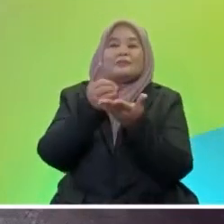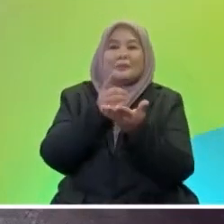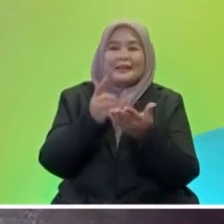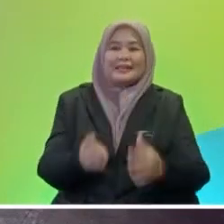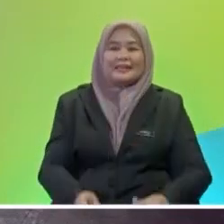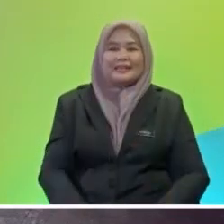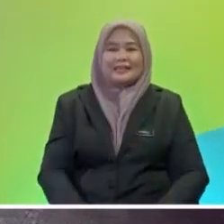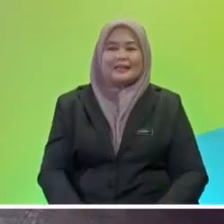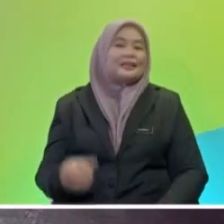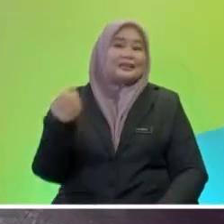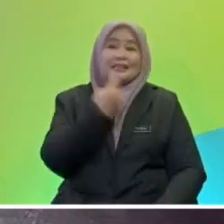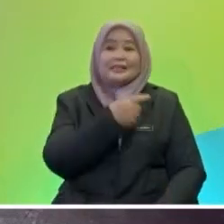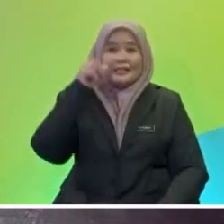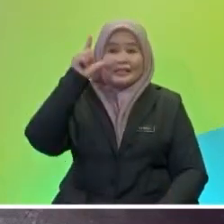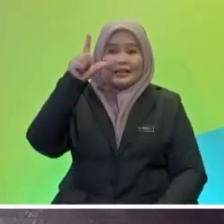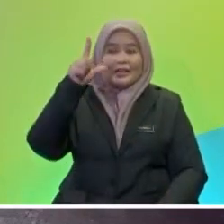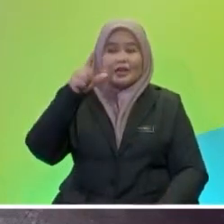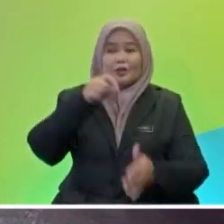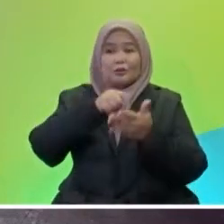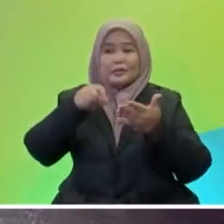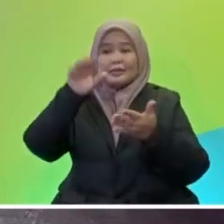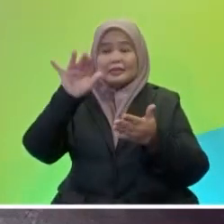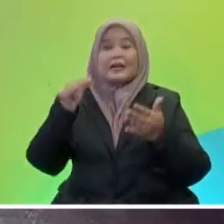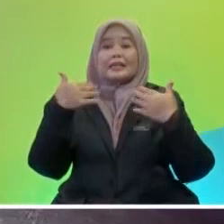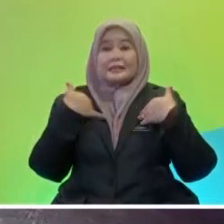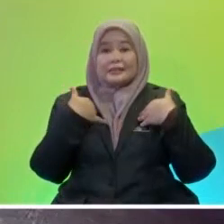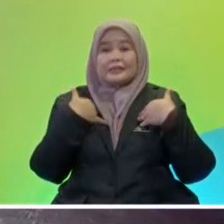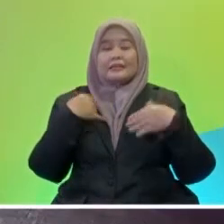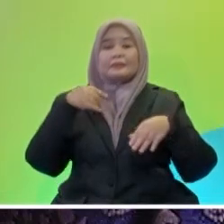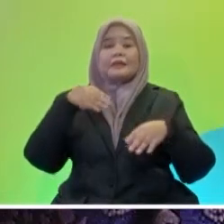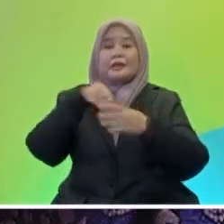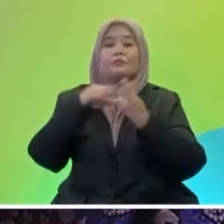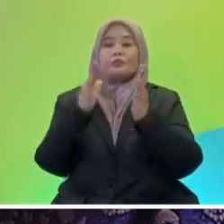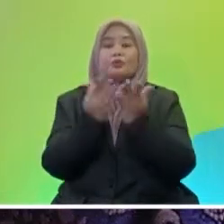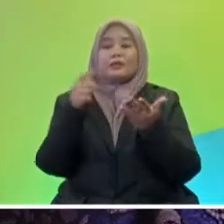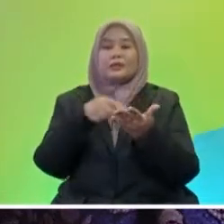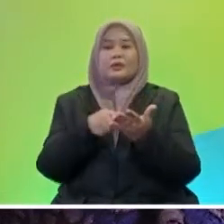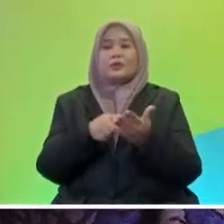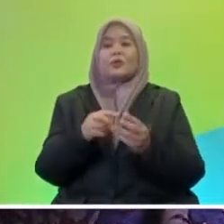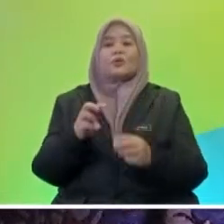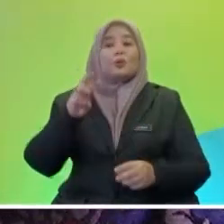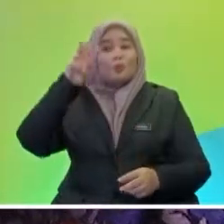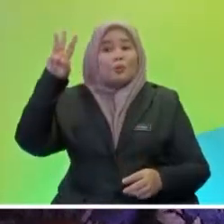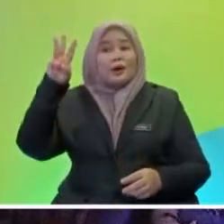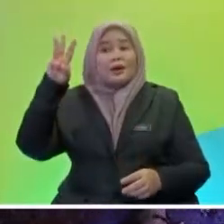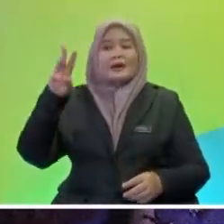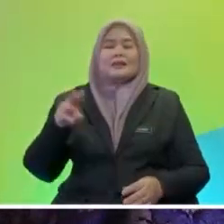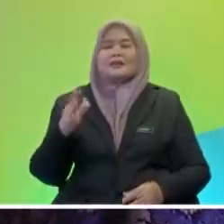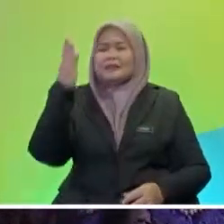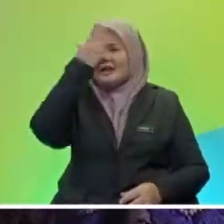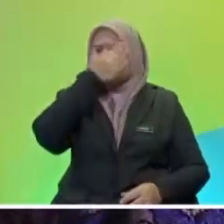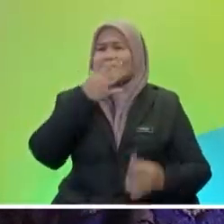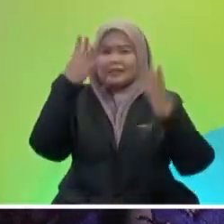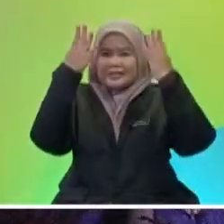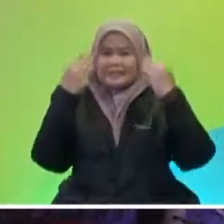oke kita lihat tulisan yang terdapat pada buku ini wah sungguh cantik hiasan ini